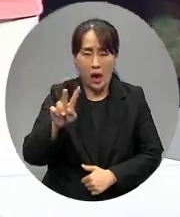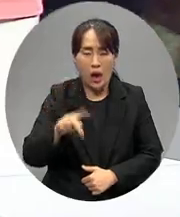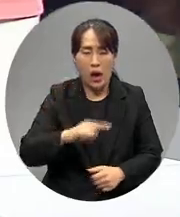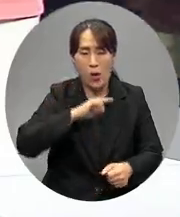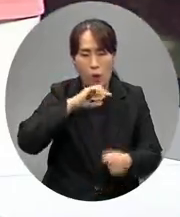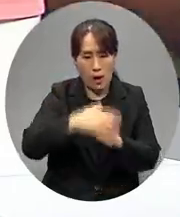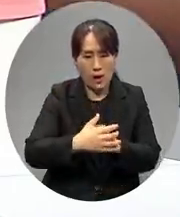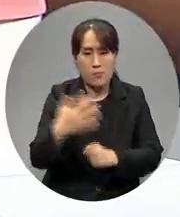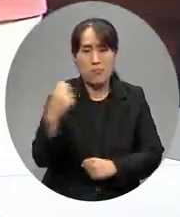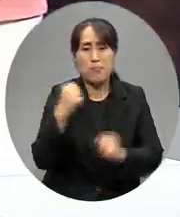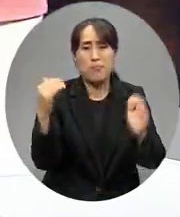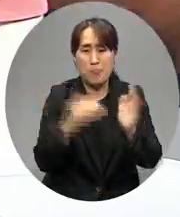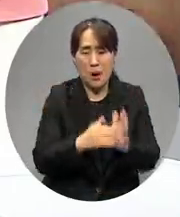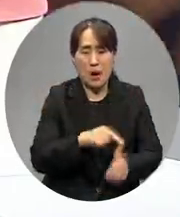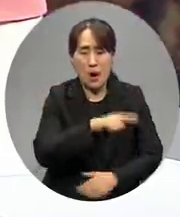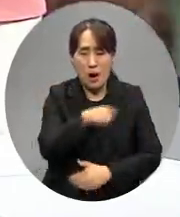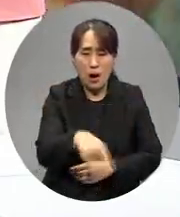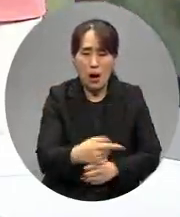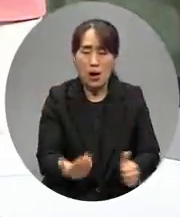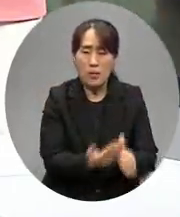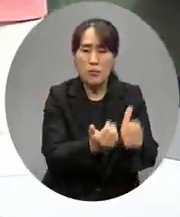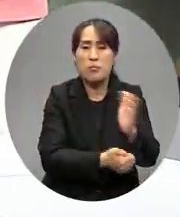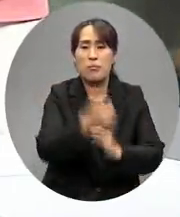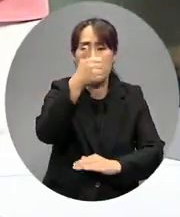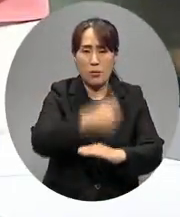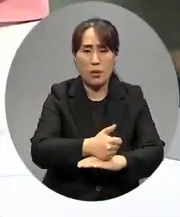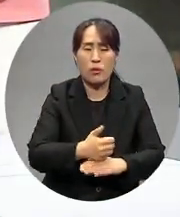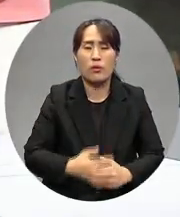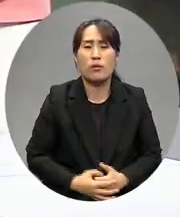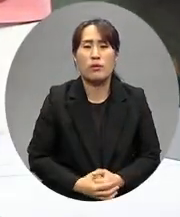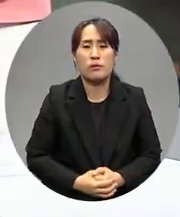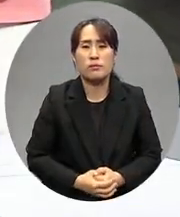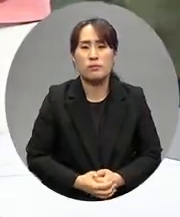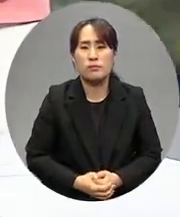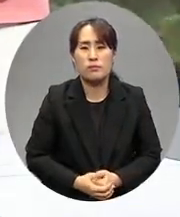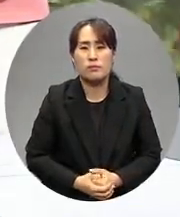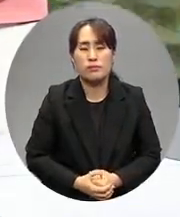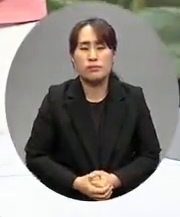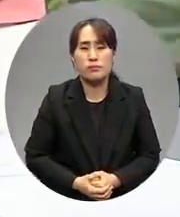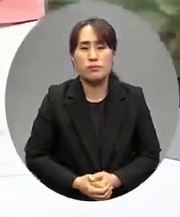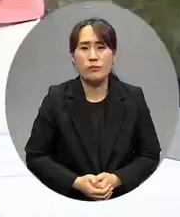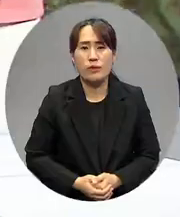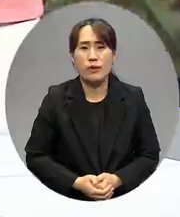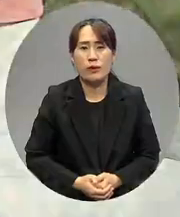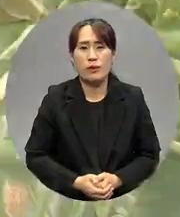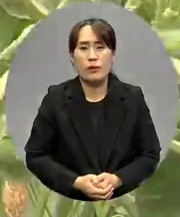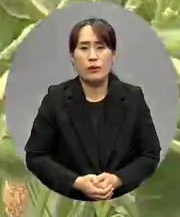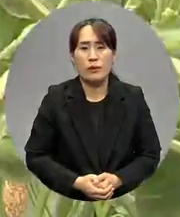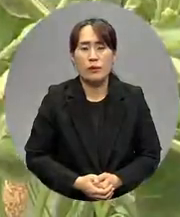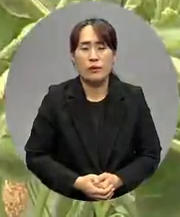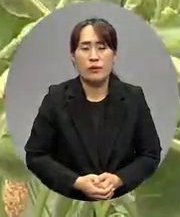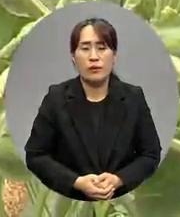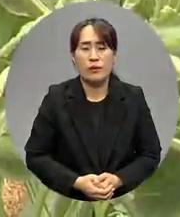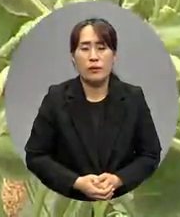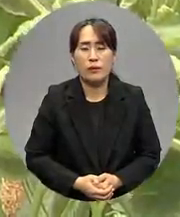과일을 들여왔는데 재배하는 데 성공했습니다. 이승준 기자가 보도합니다.